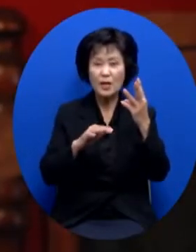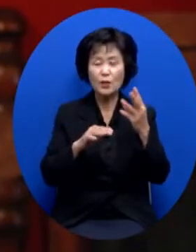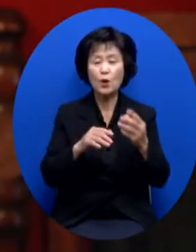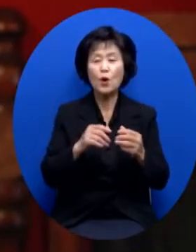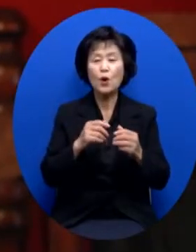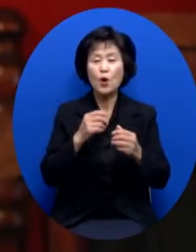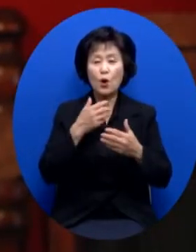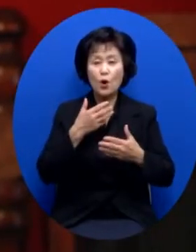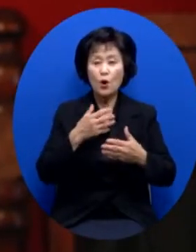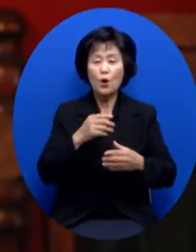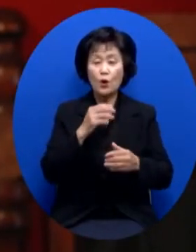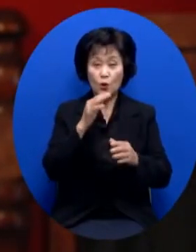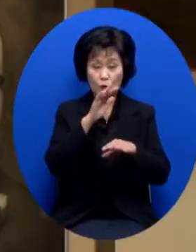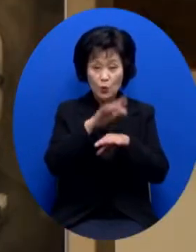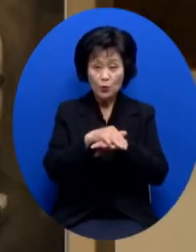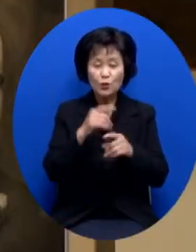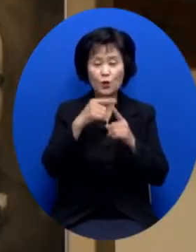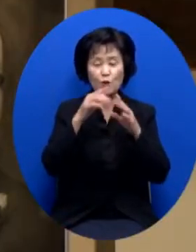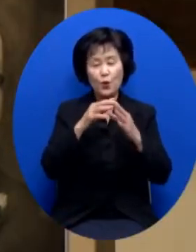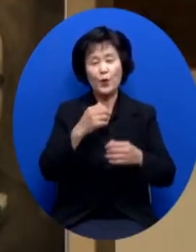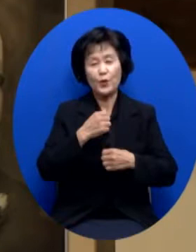목회를 이어온 이자익 목사를 기리며